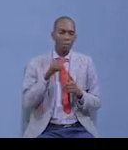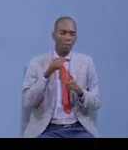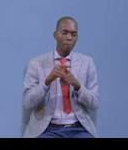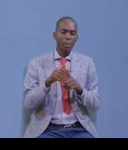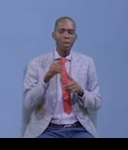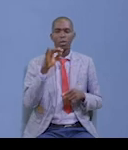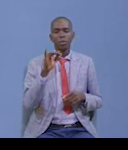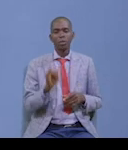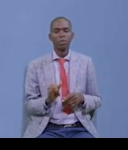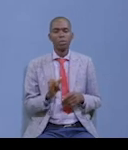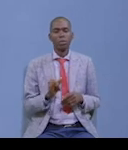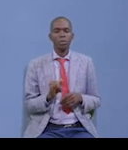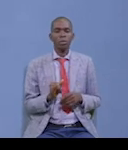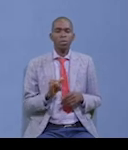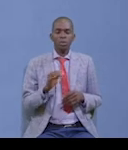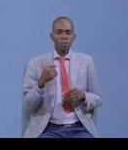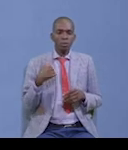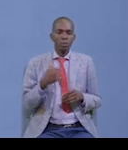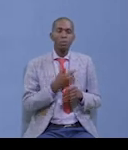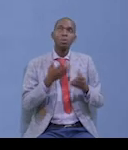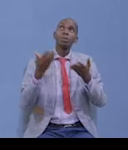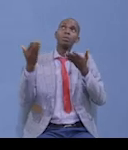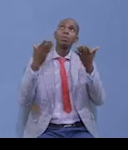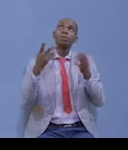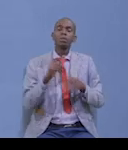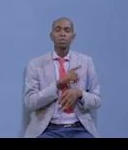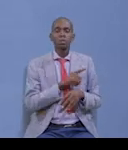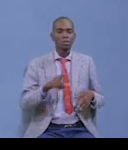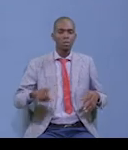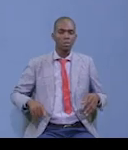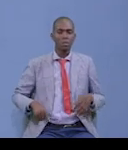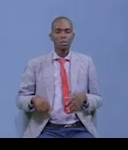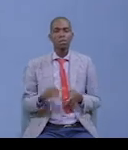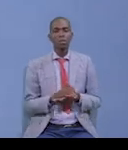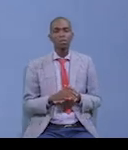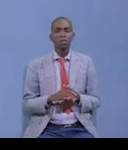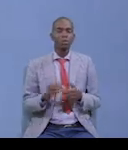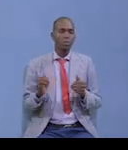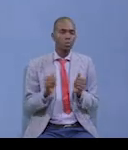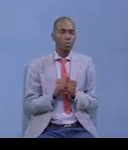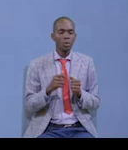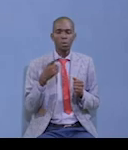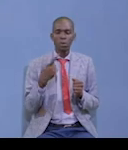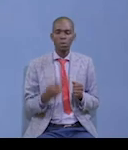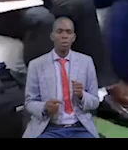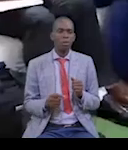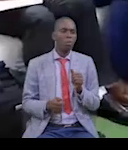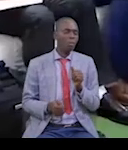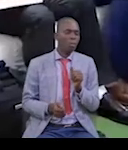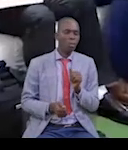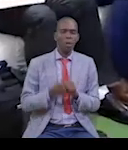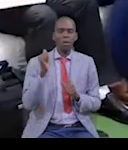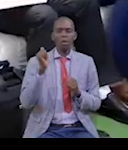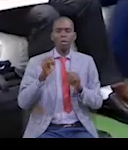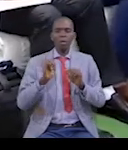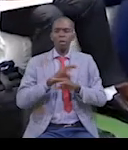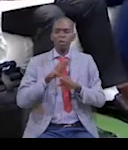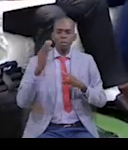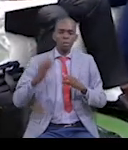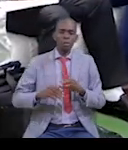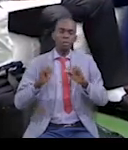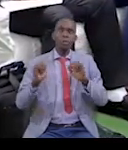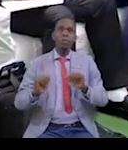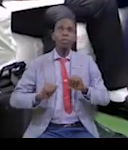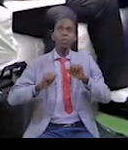సేవ. Serve the Lord. మనం ప్రభువును సేవిస్తాం. With the foremost dedication. అత్యున్నతమైన ప్రతిష్ఠతో.